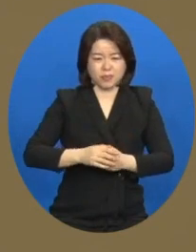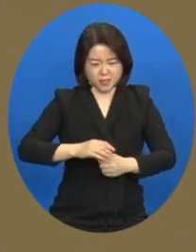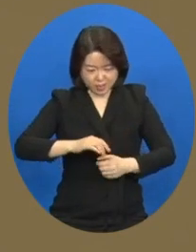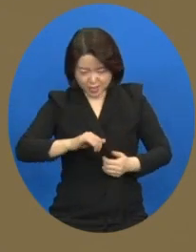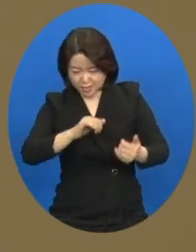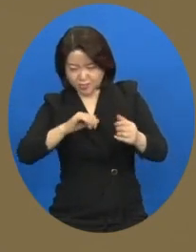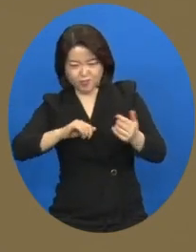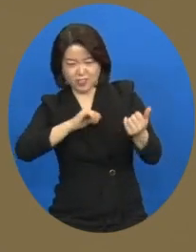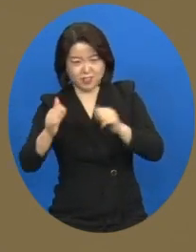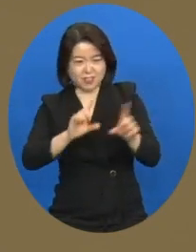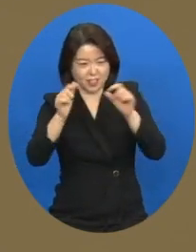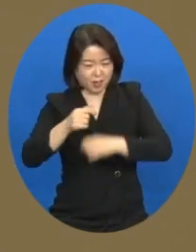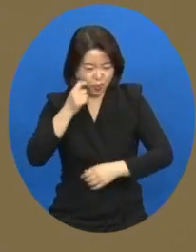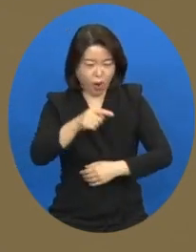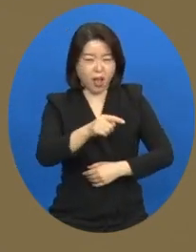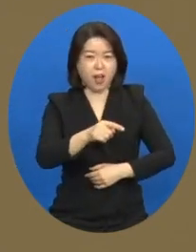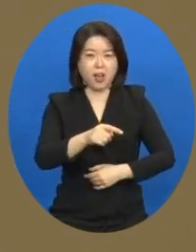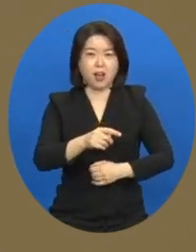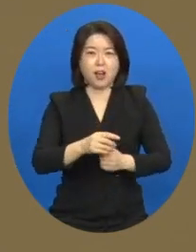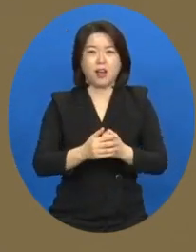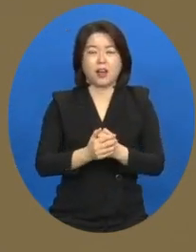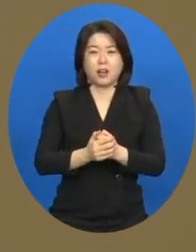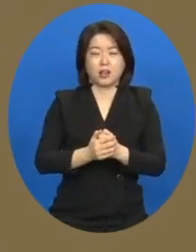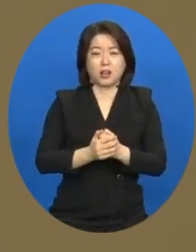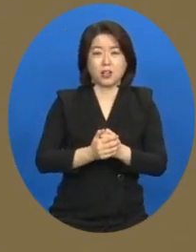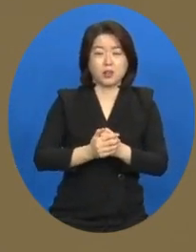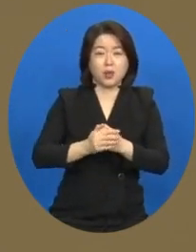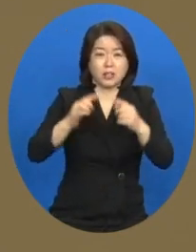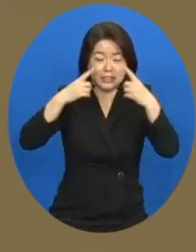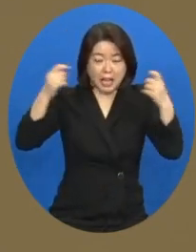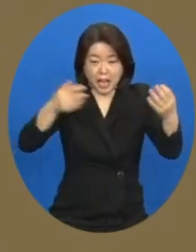거죠. 근데 계속 한강변에 가는 거죠.